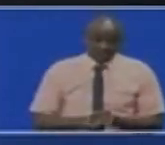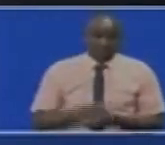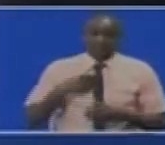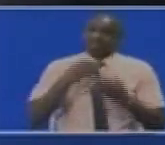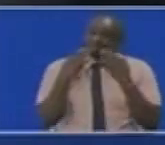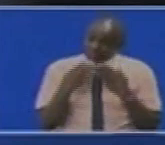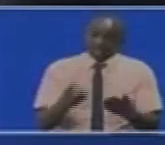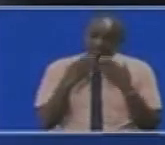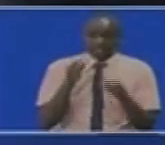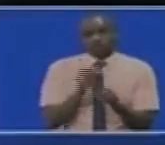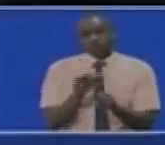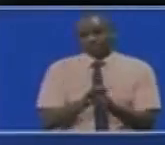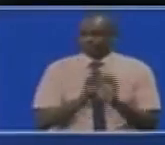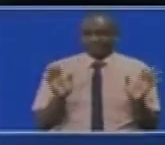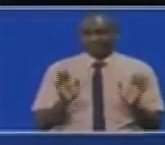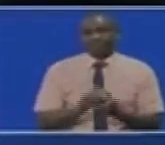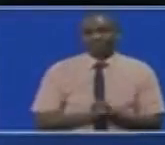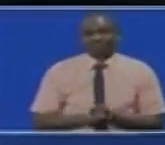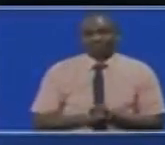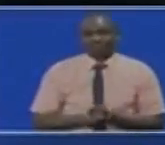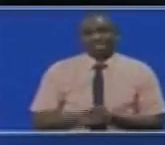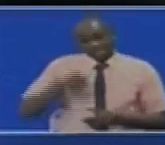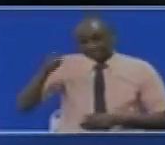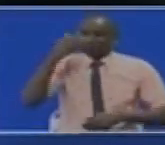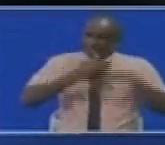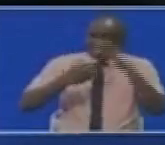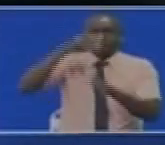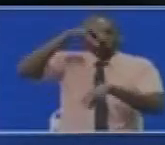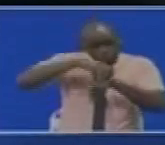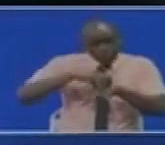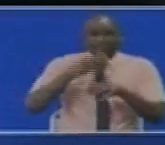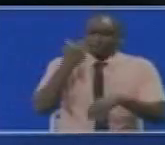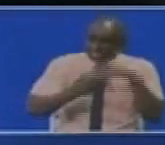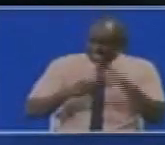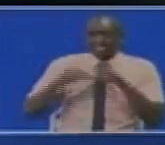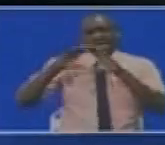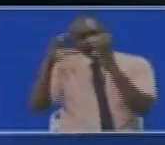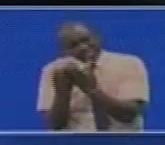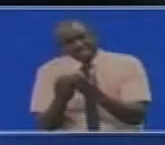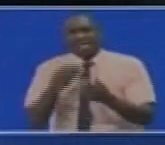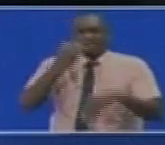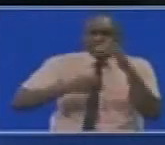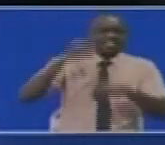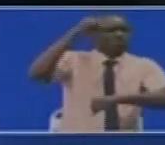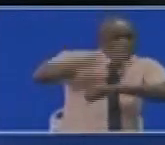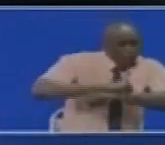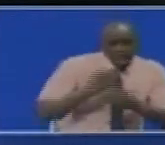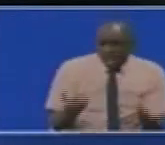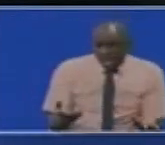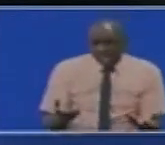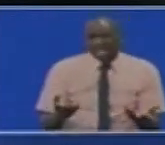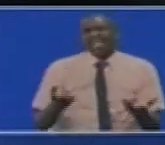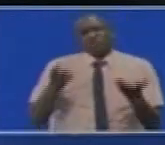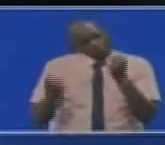Nashukuru sana, asanteni. Amejenga misikiti, amejenga madrasa, amejenga shule